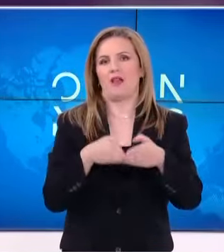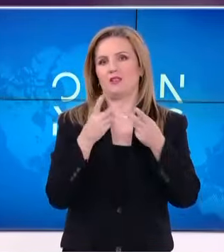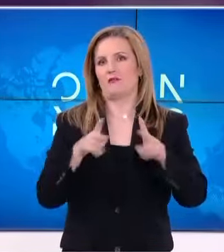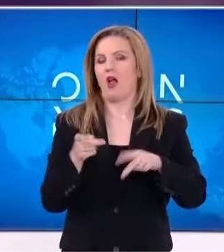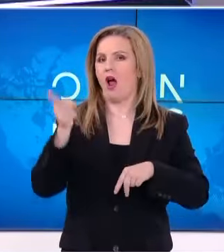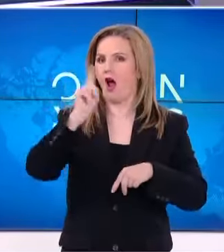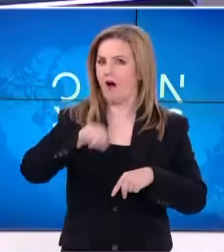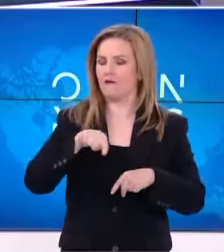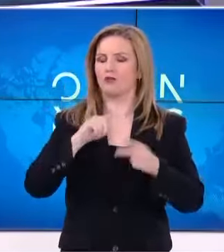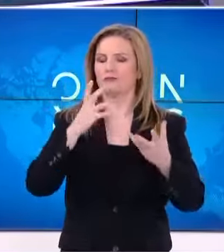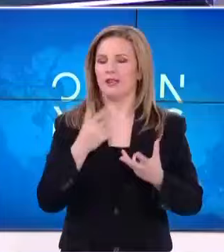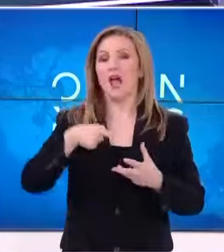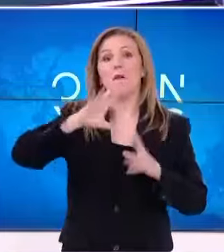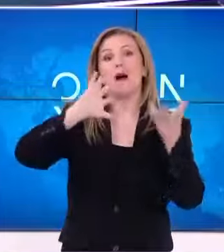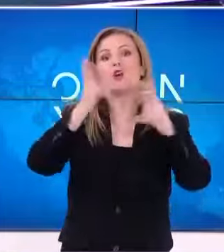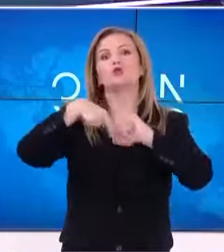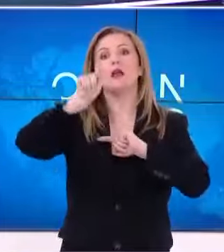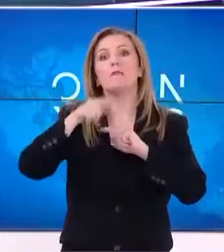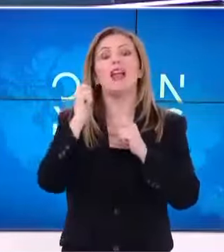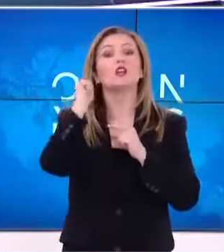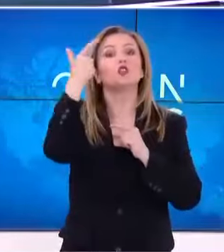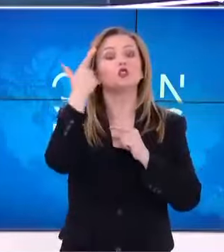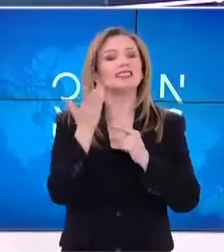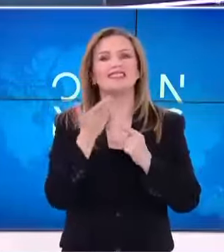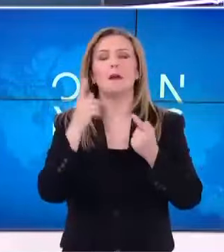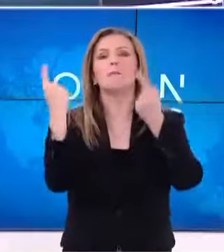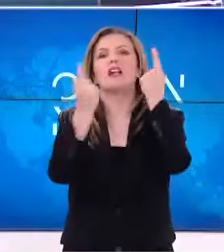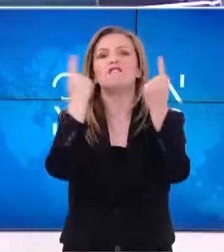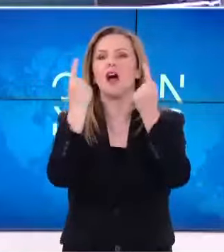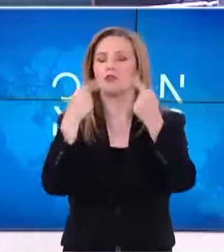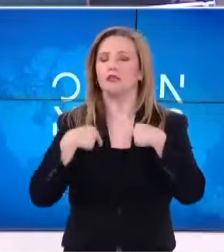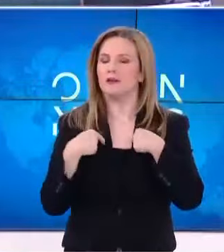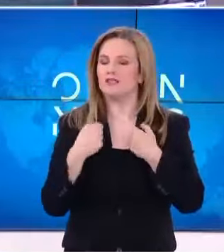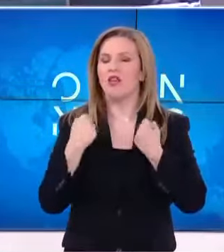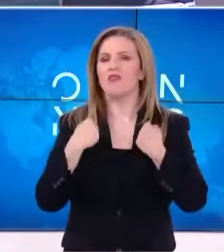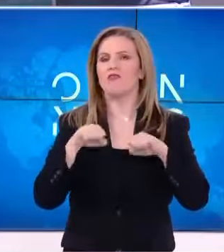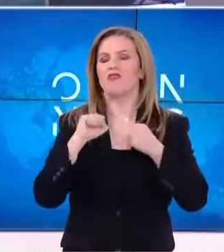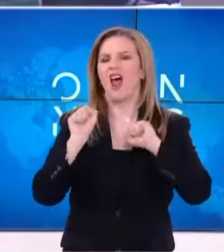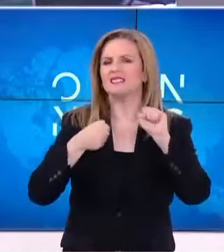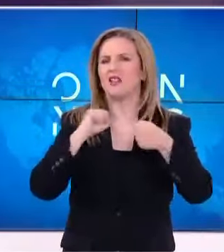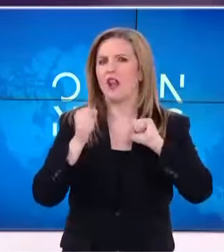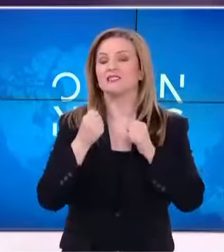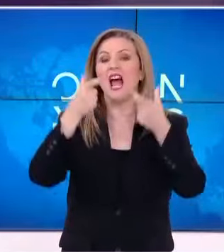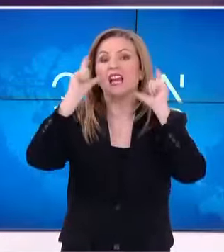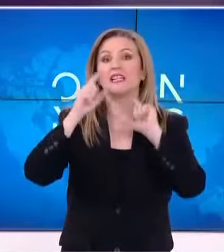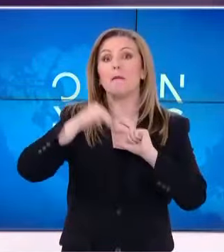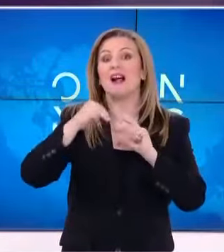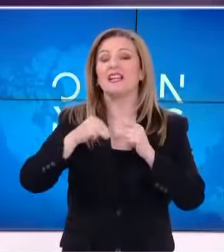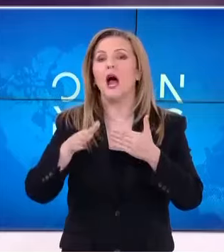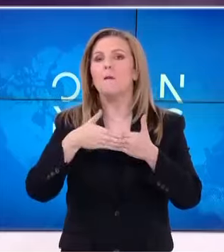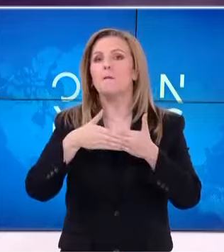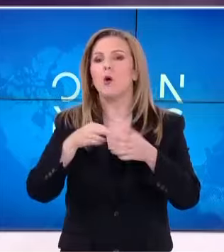η παγκόσμια ημέρα του περιβάλλοντος θα κάνουμε μία κινηματική δράση στην αγία μαρίνα στο πόρτο